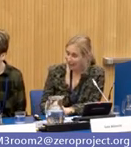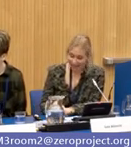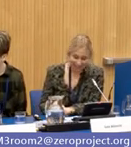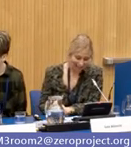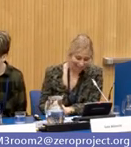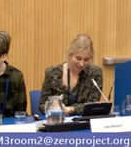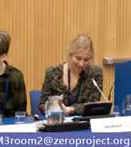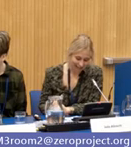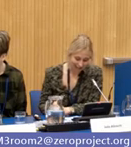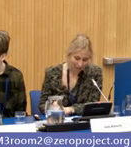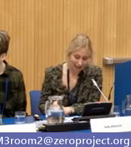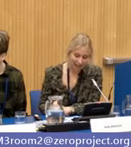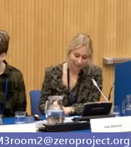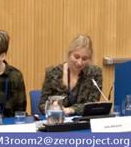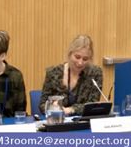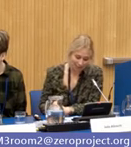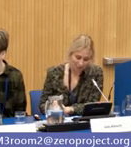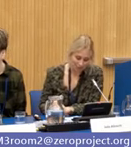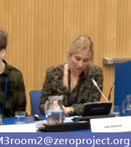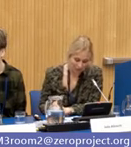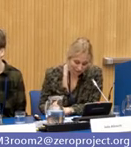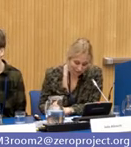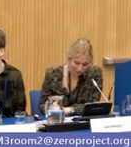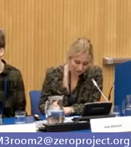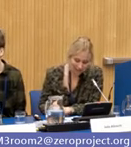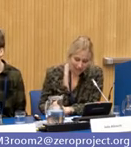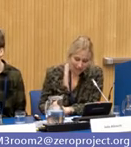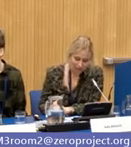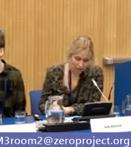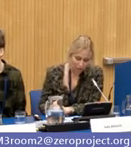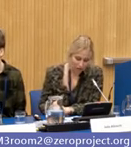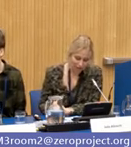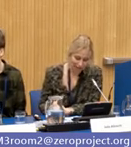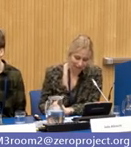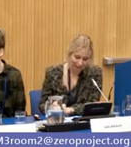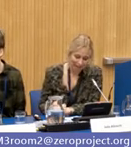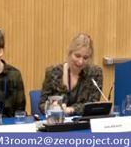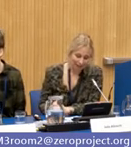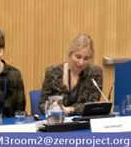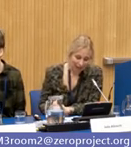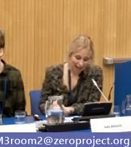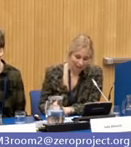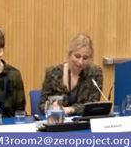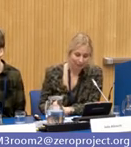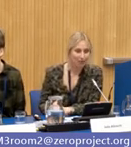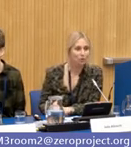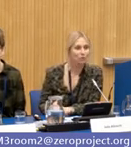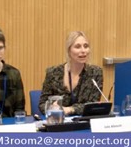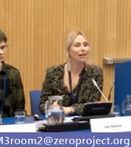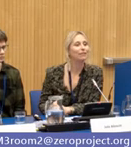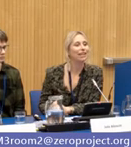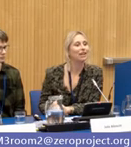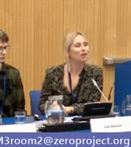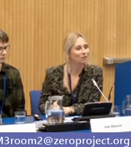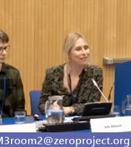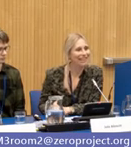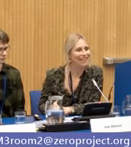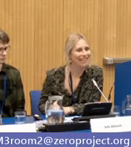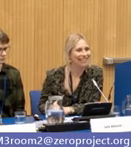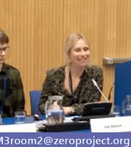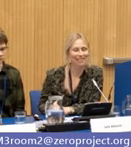Wort überreichen an Fine Hergula, ebenfalls von der Hochschule Magdeburg. Sie wird darüber sprechen, wie ihre Arbeit als Bildungsfachkraft in